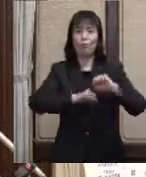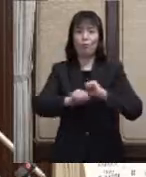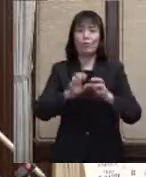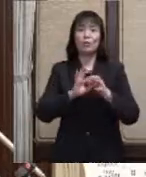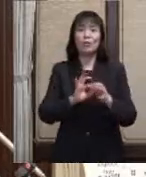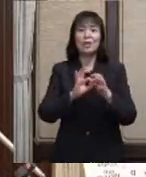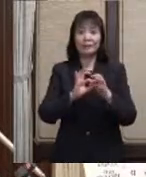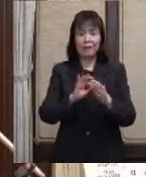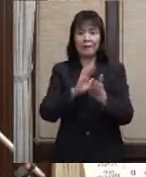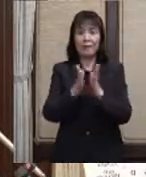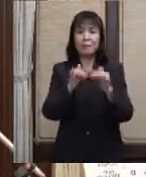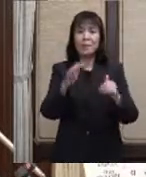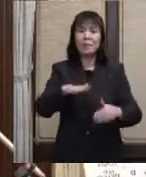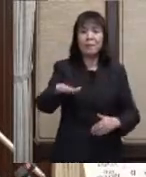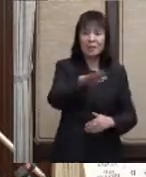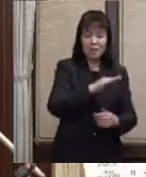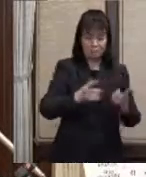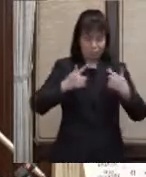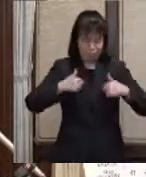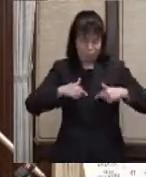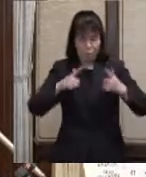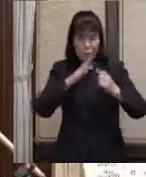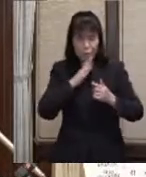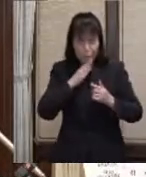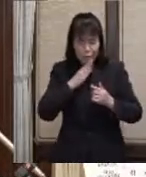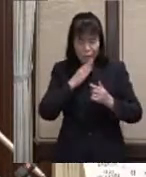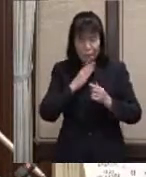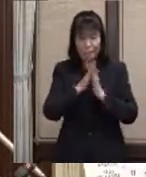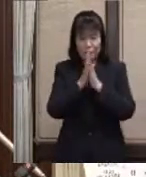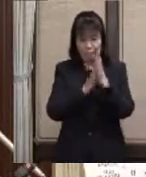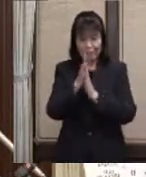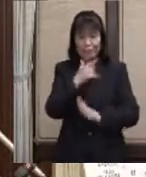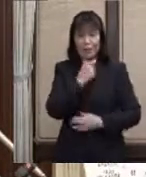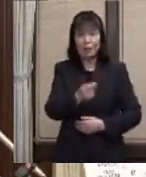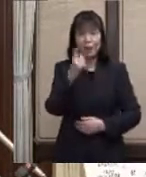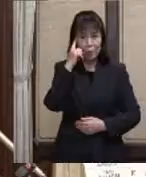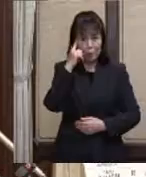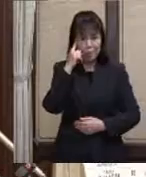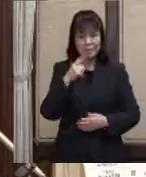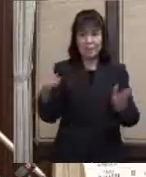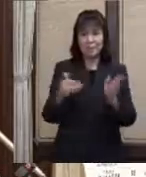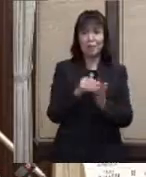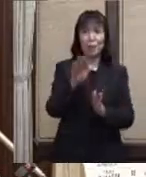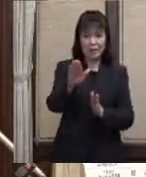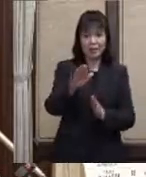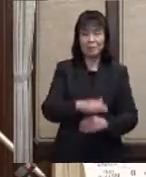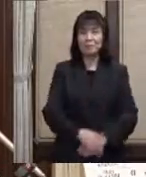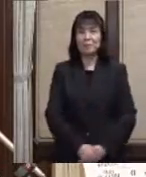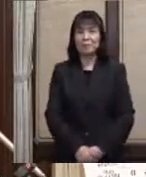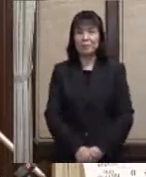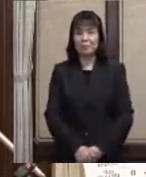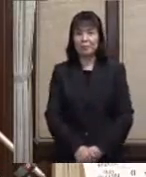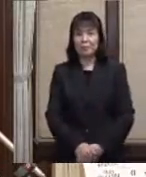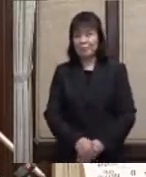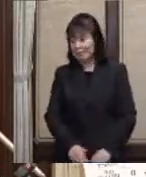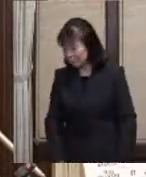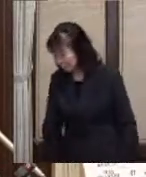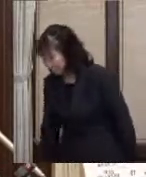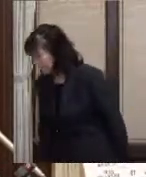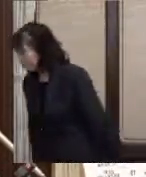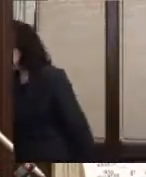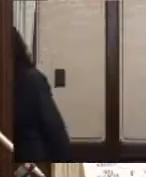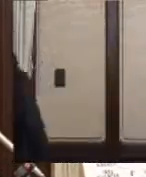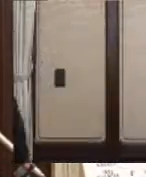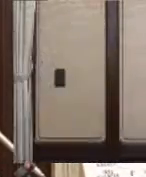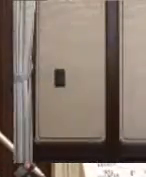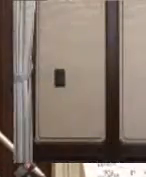について、県民の皆さん、くれぐれもよろしくお願い申し上げたいと思います。以上です。 ただいまの発表事項に関